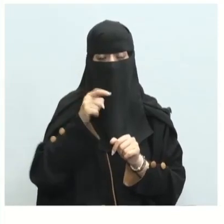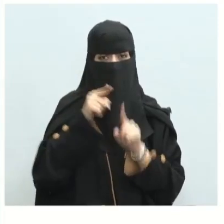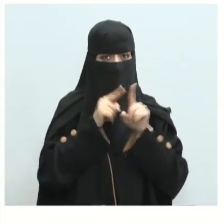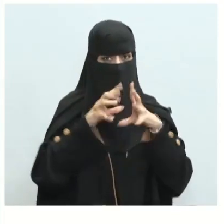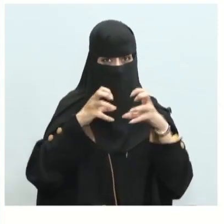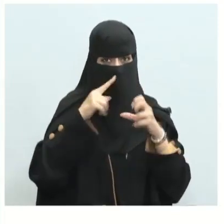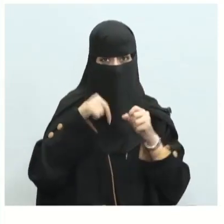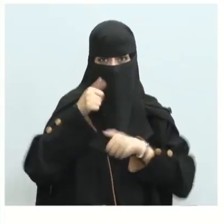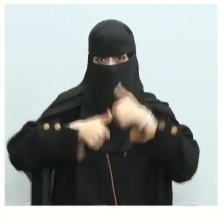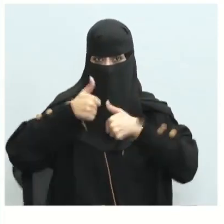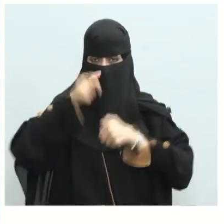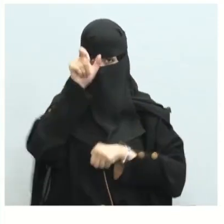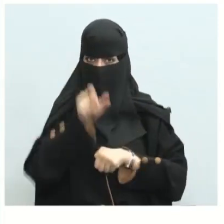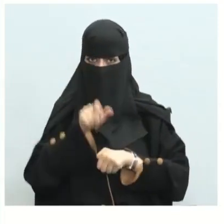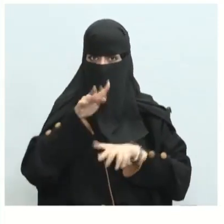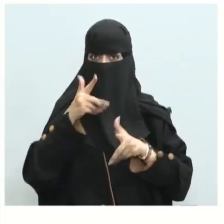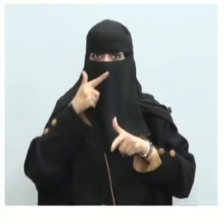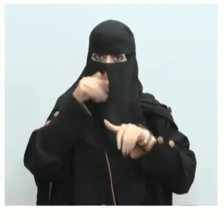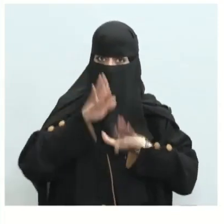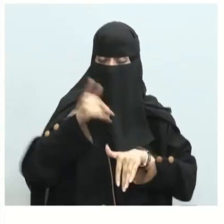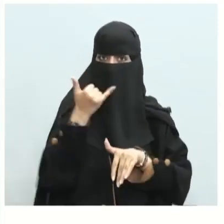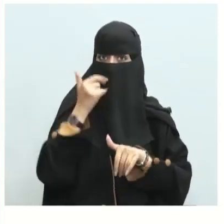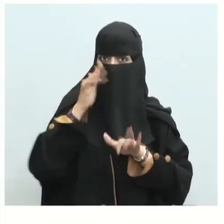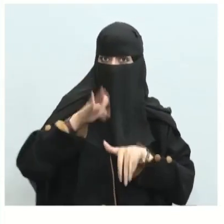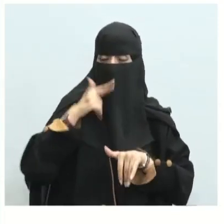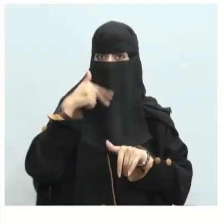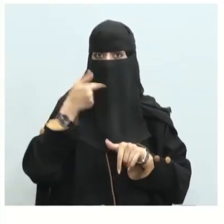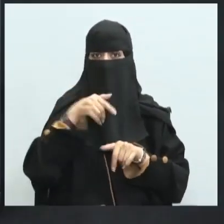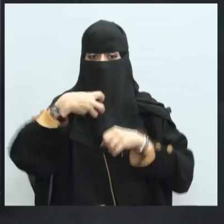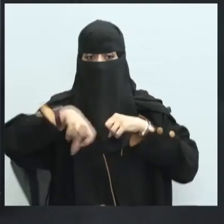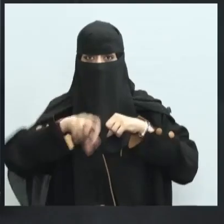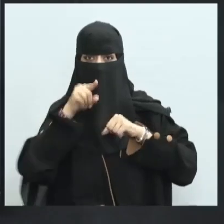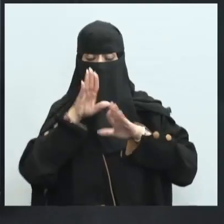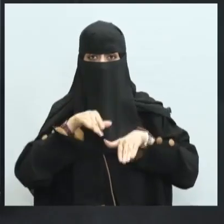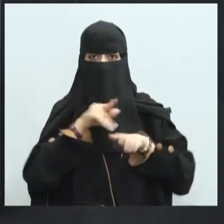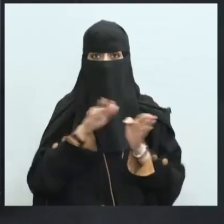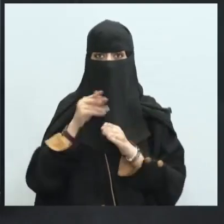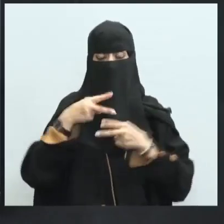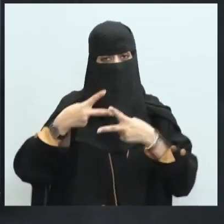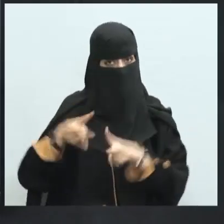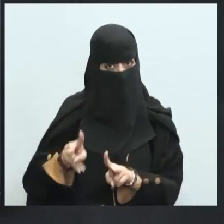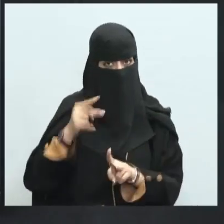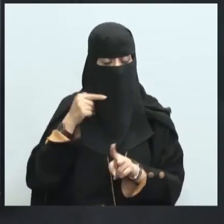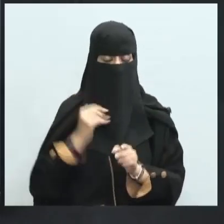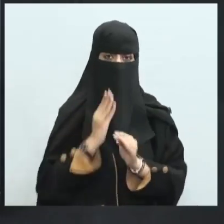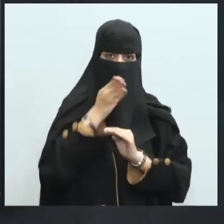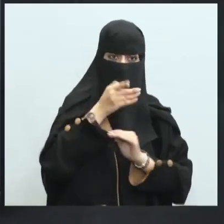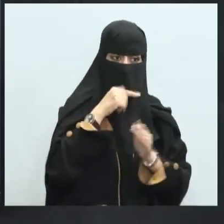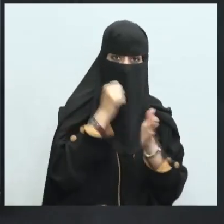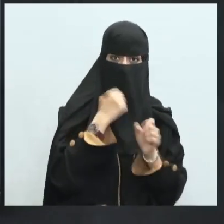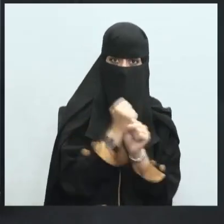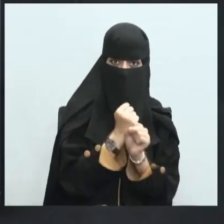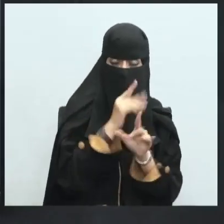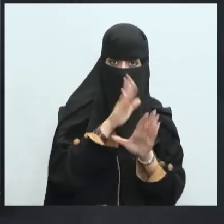الاختبارات الشخصيه وذكرنا ان هذه الاختبارات هي جزء من القبول لتلك الوظائف